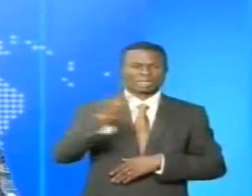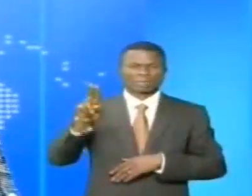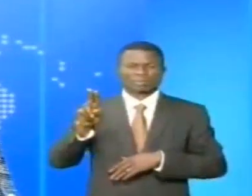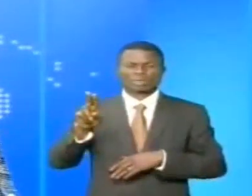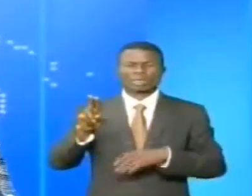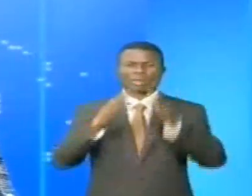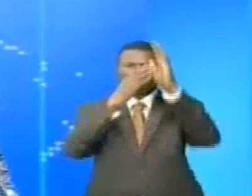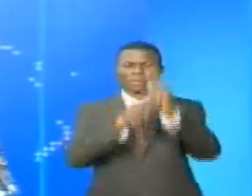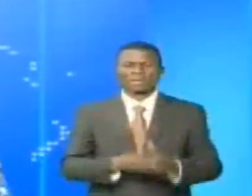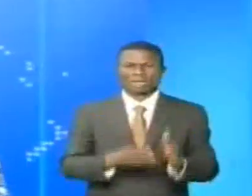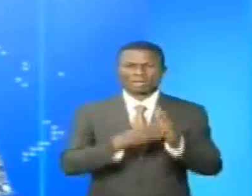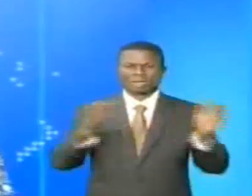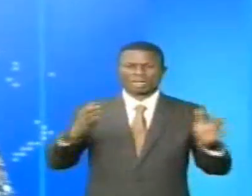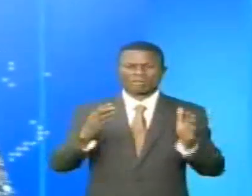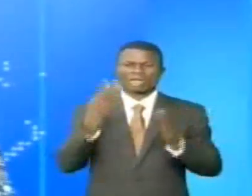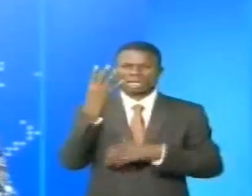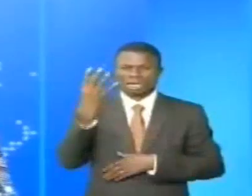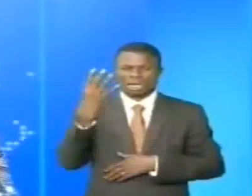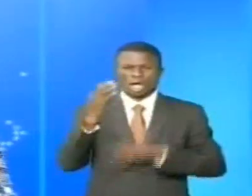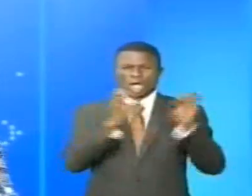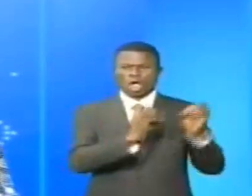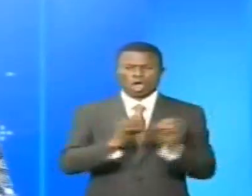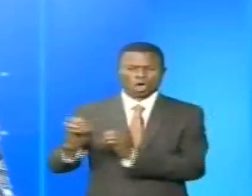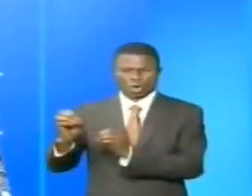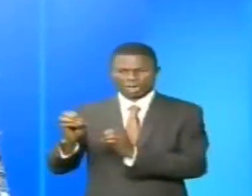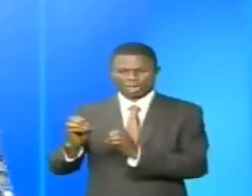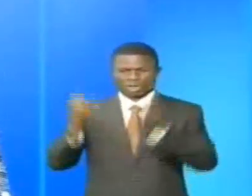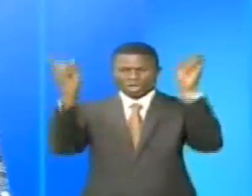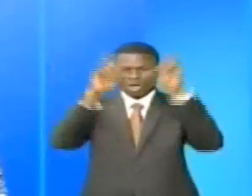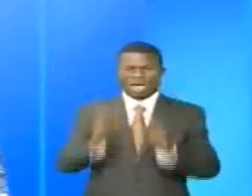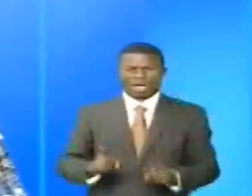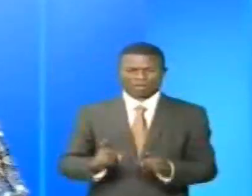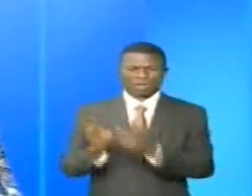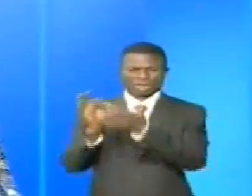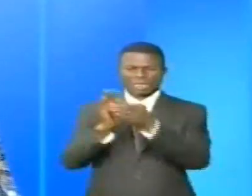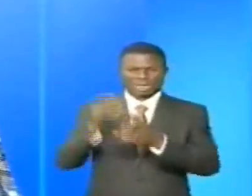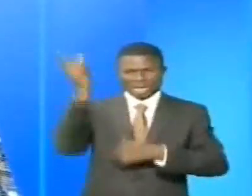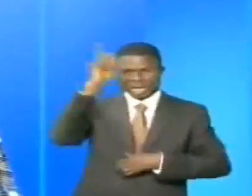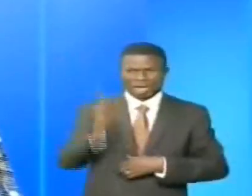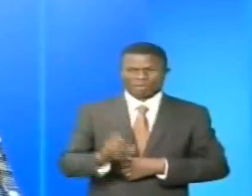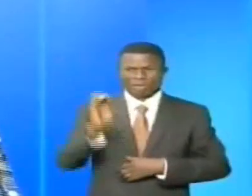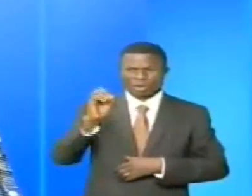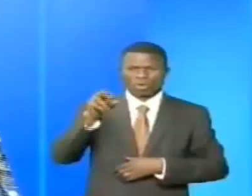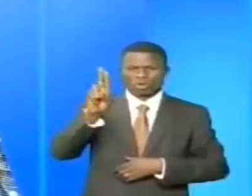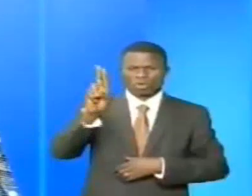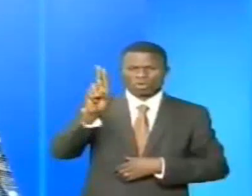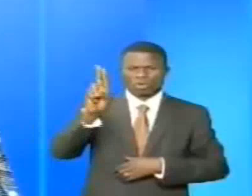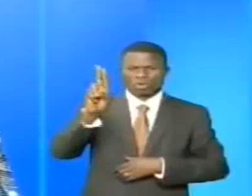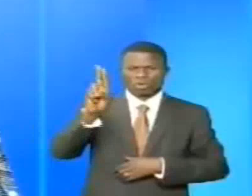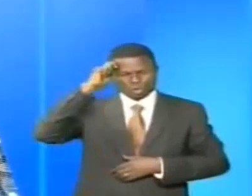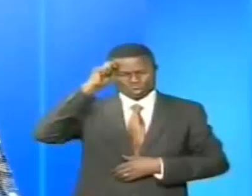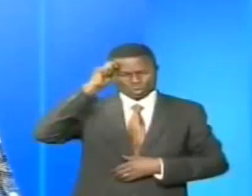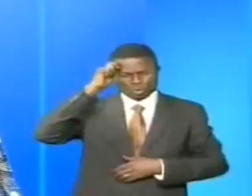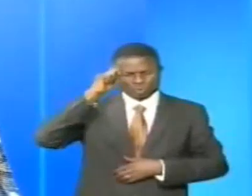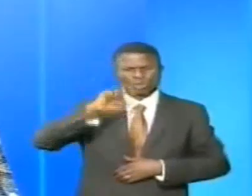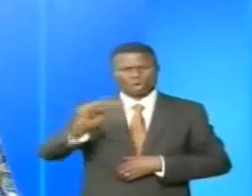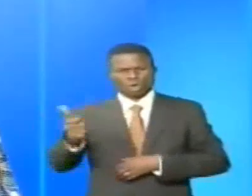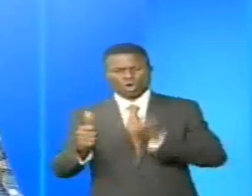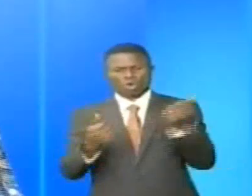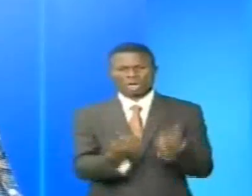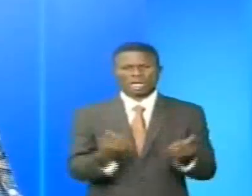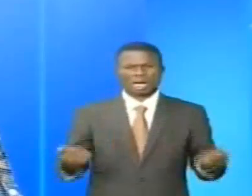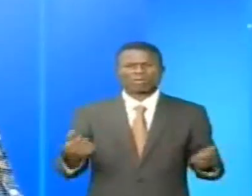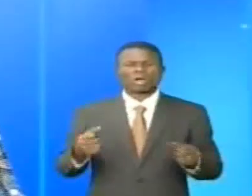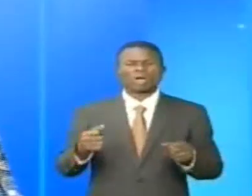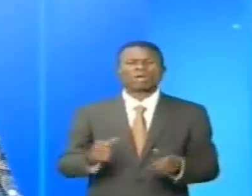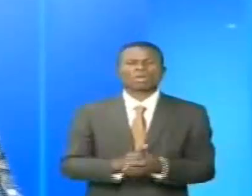1991, l'Organisation de l'Unité africaine a instauré cette journée et c'est en souvenir du massacre de certains enfants,